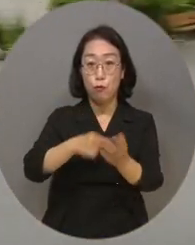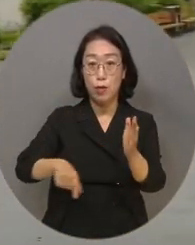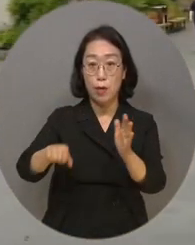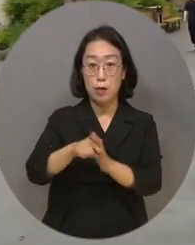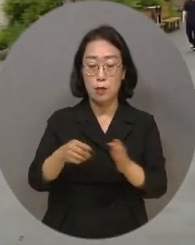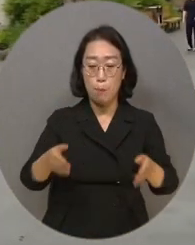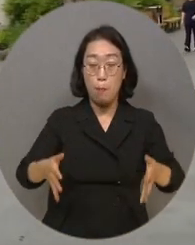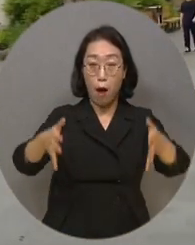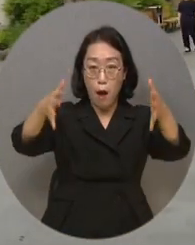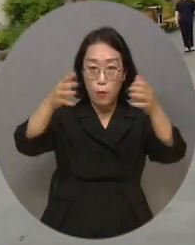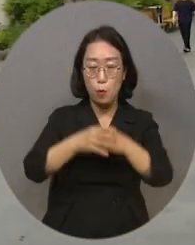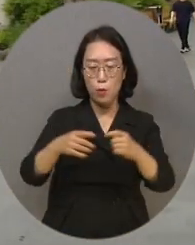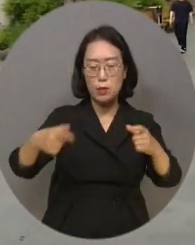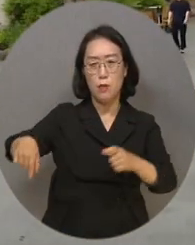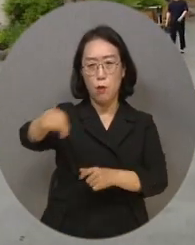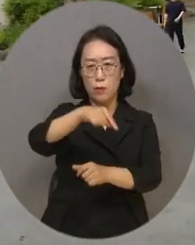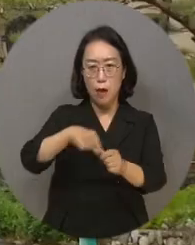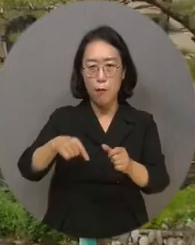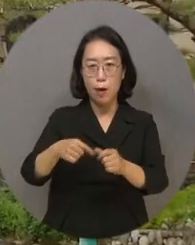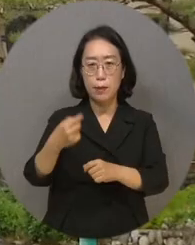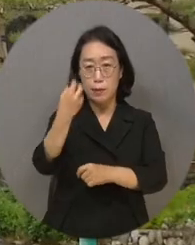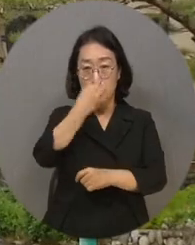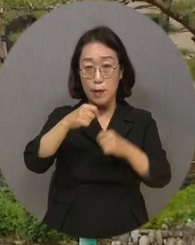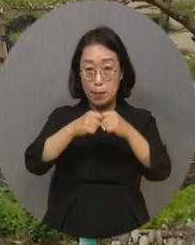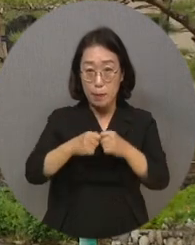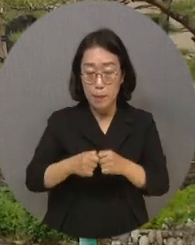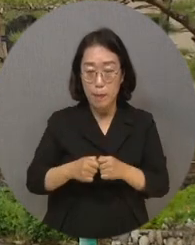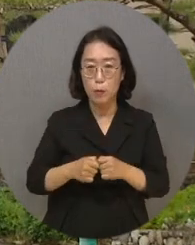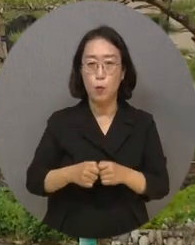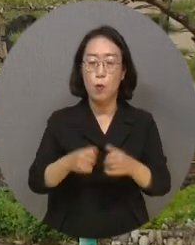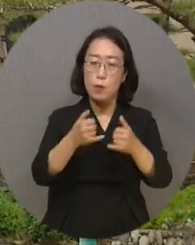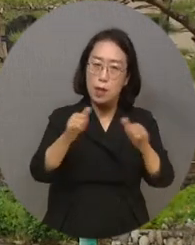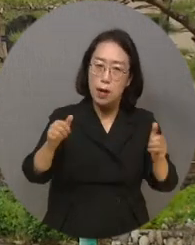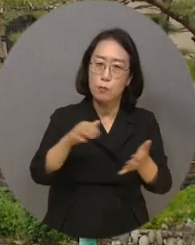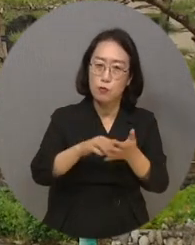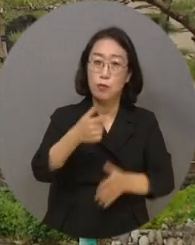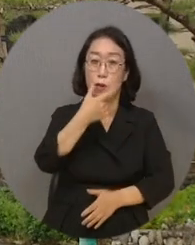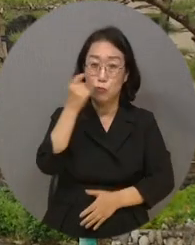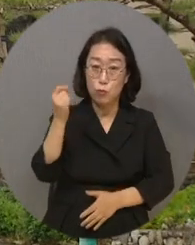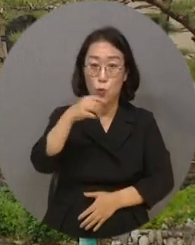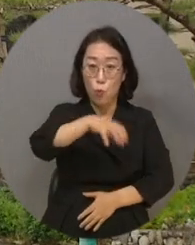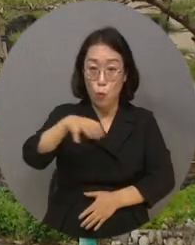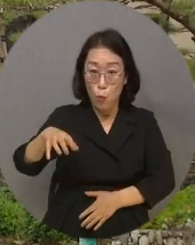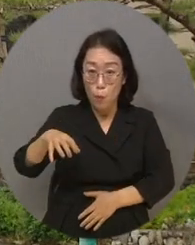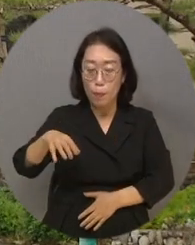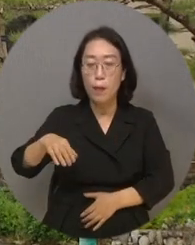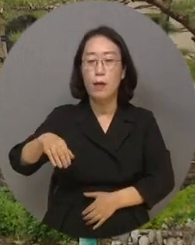건축물 구조나 지역적 여건으로 시설 기준 또는 인력 기준 충족이 어려운 경우